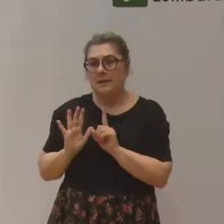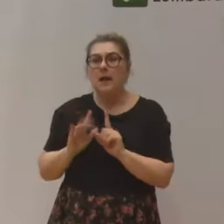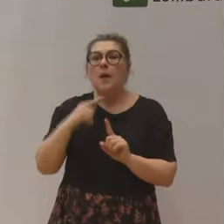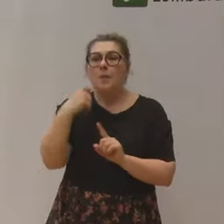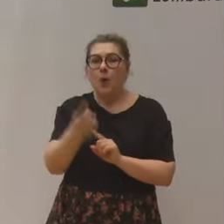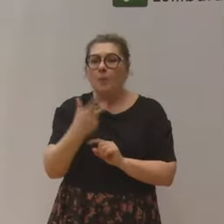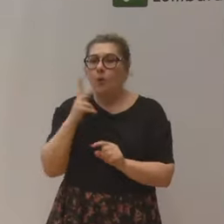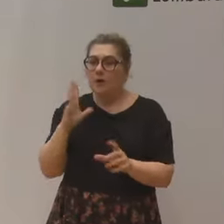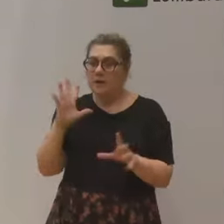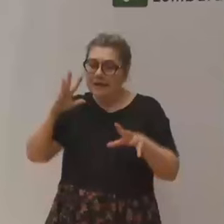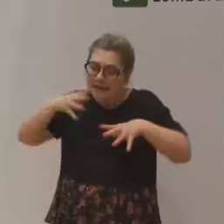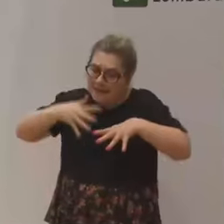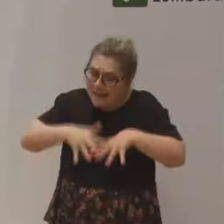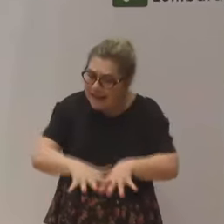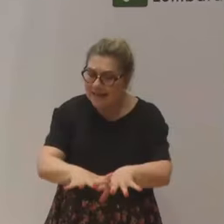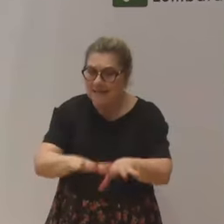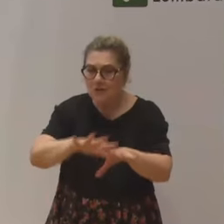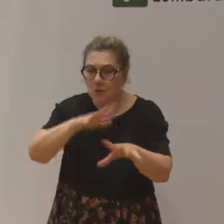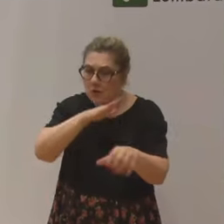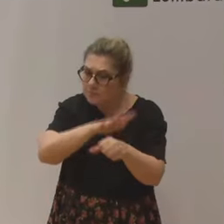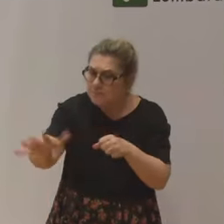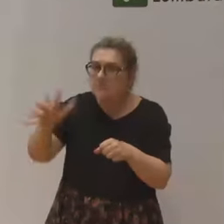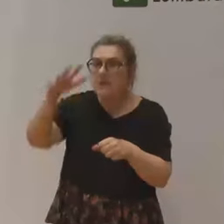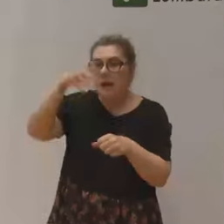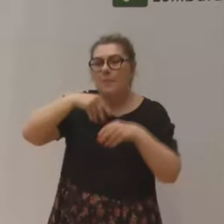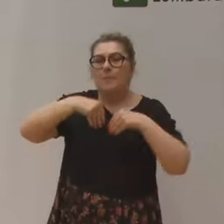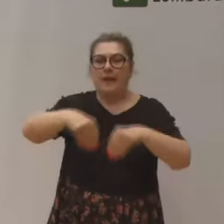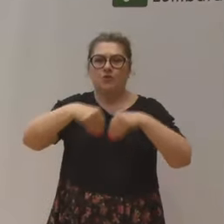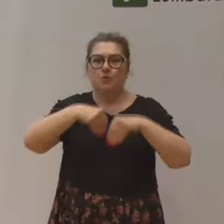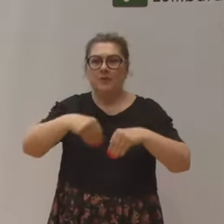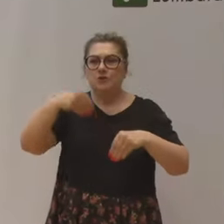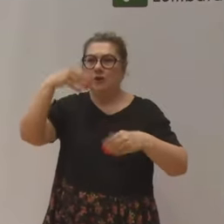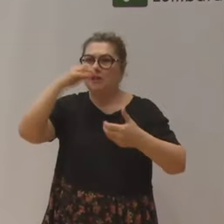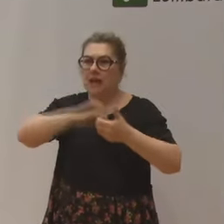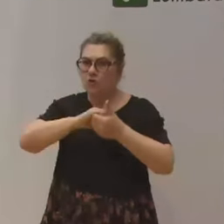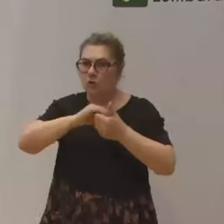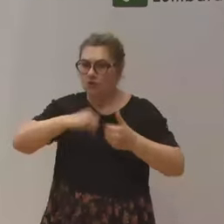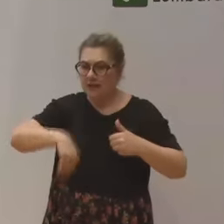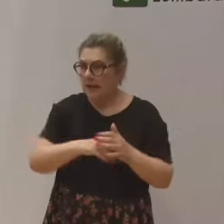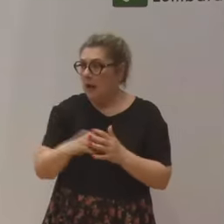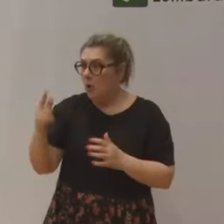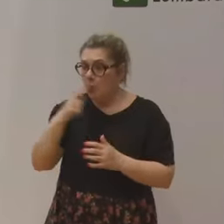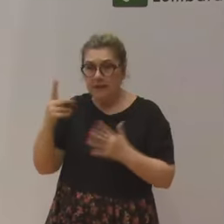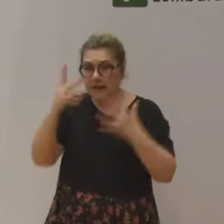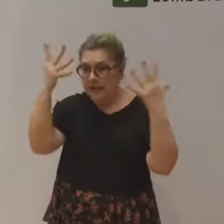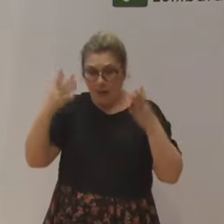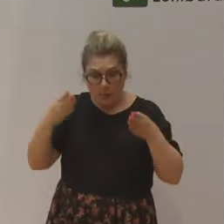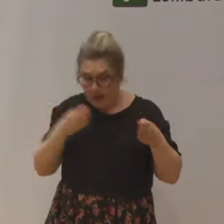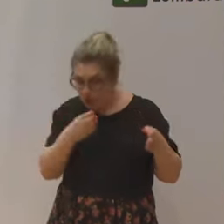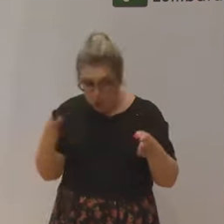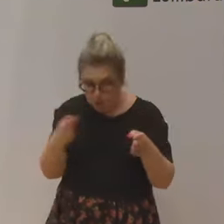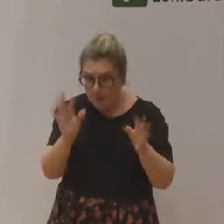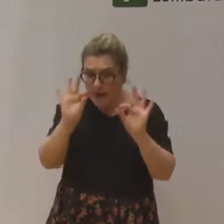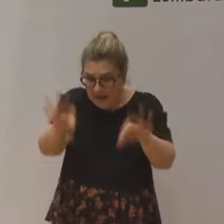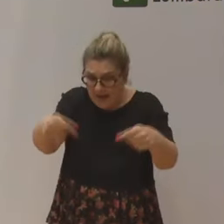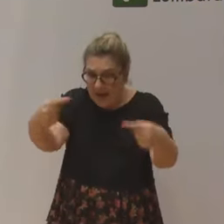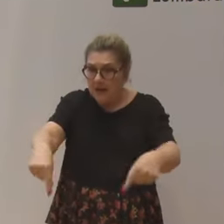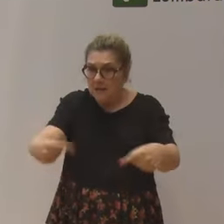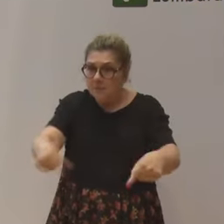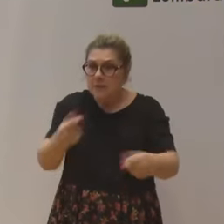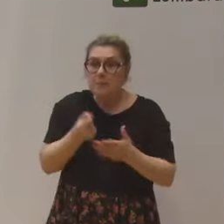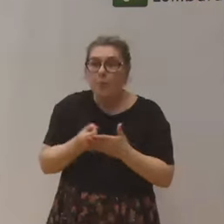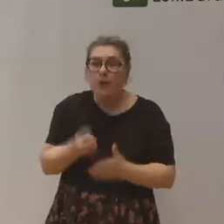piena integrazione e partecipazione nella società. Quindi per noi è oltremodo chiaro che in questo percorso risultano